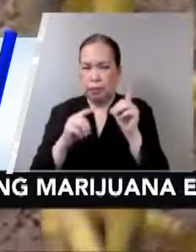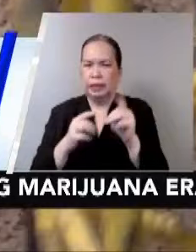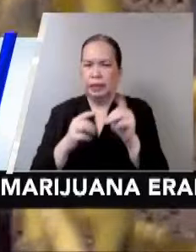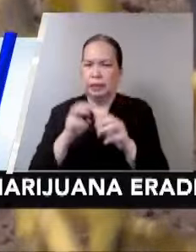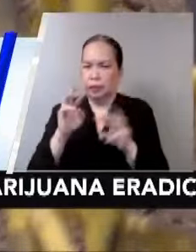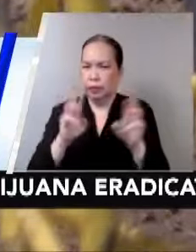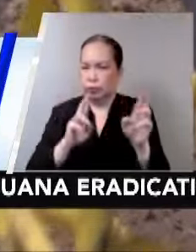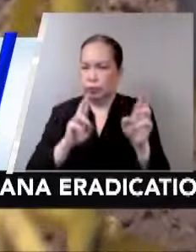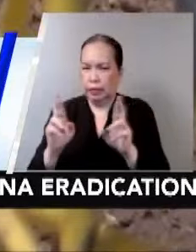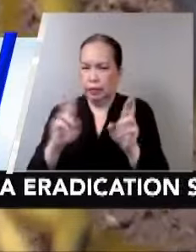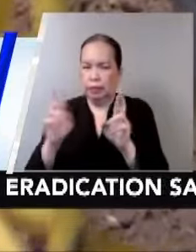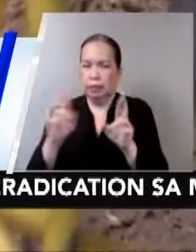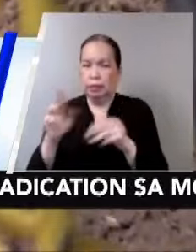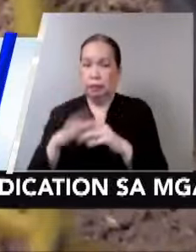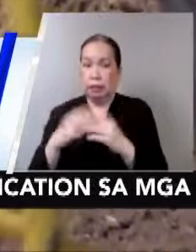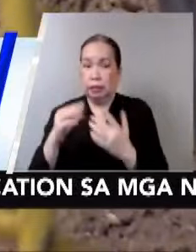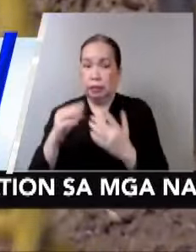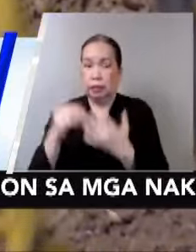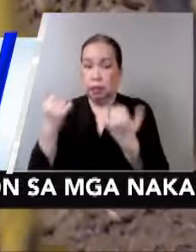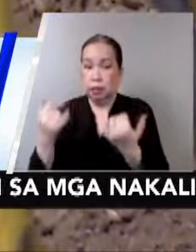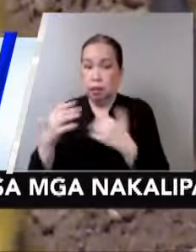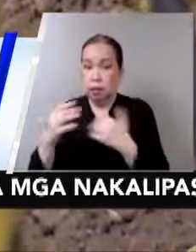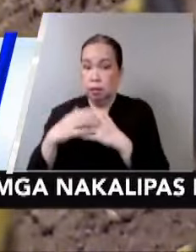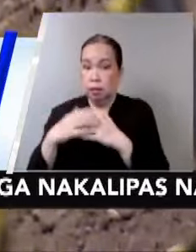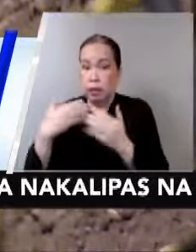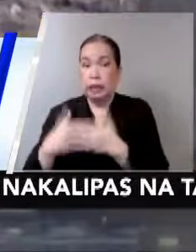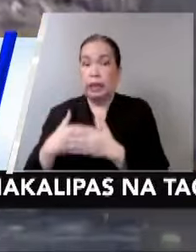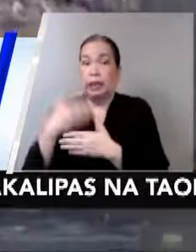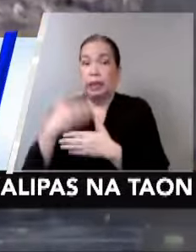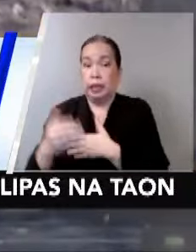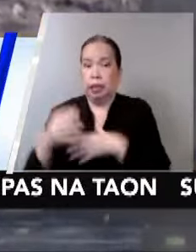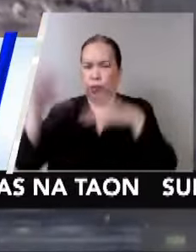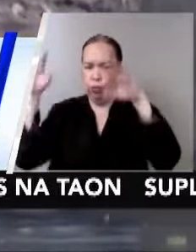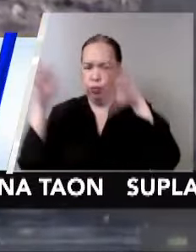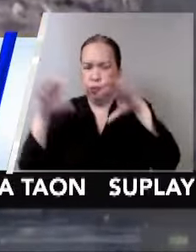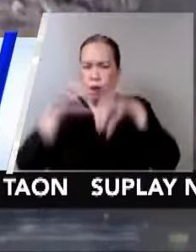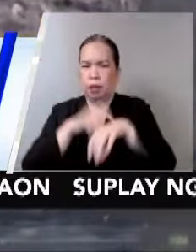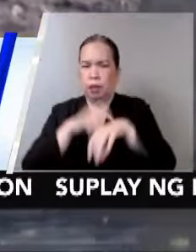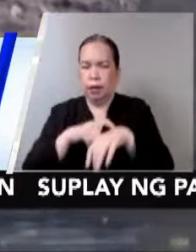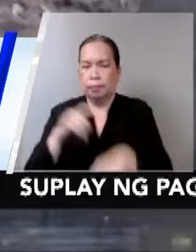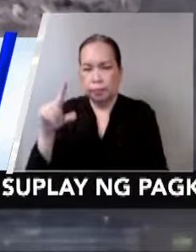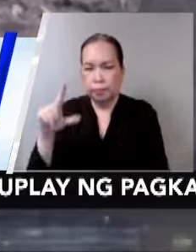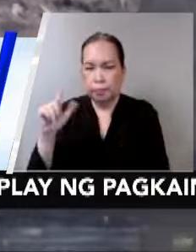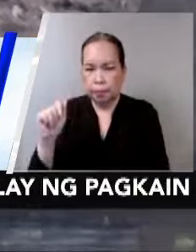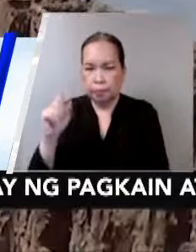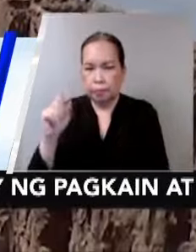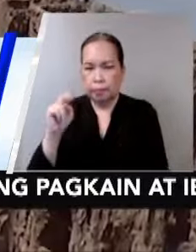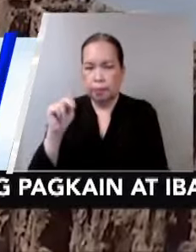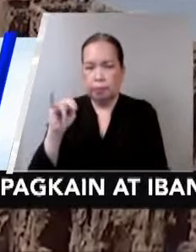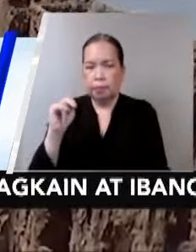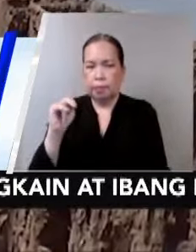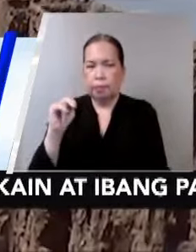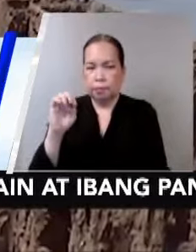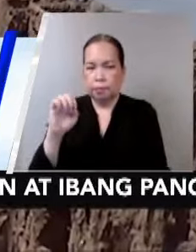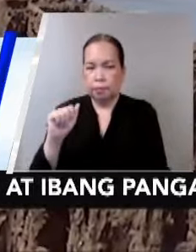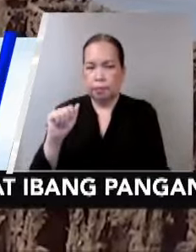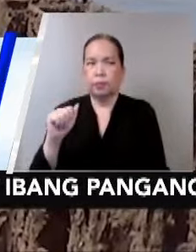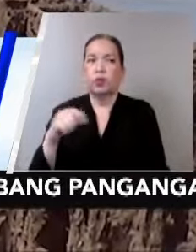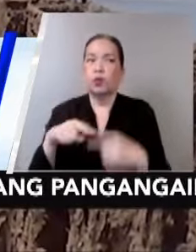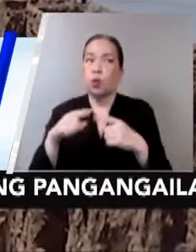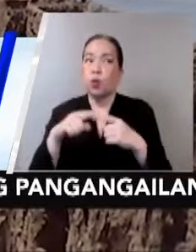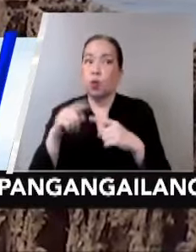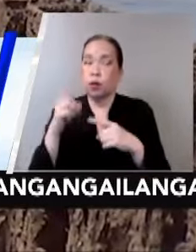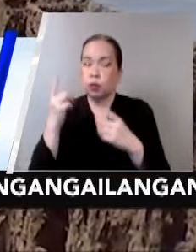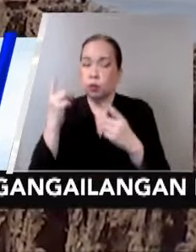Nina. Dagdagak bang nila ang paglalagay ng dike sa gilid ng ilog ngayon pa lang? Nagkaroon ng slope